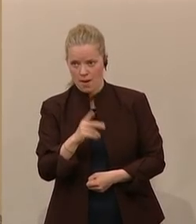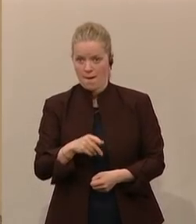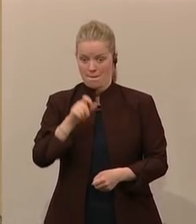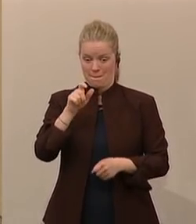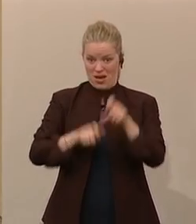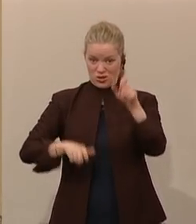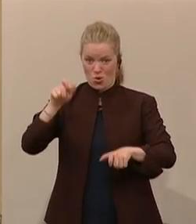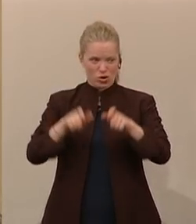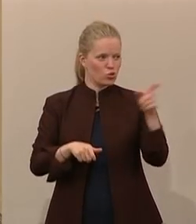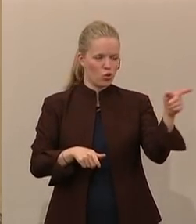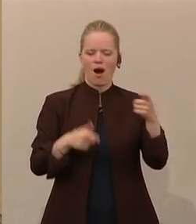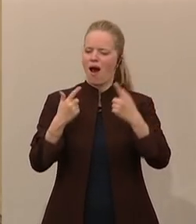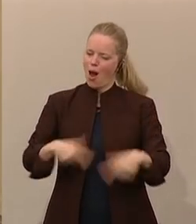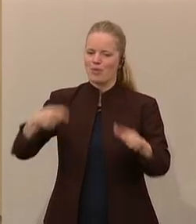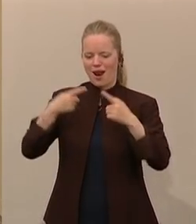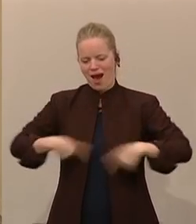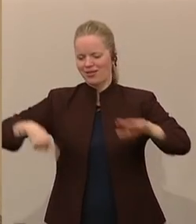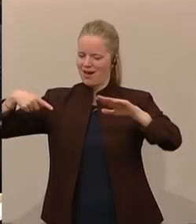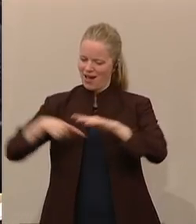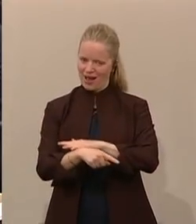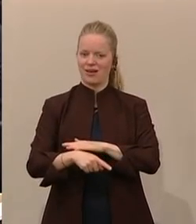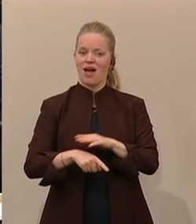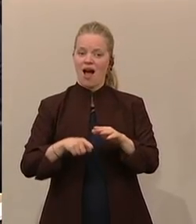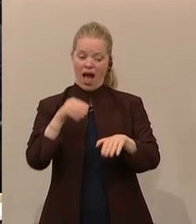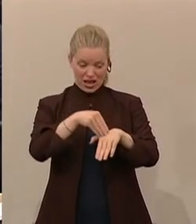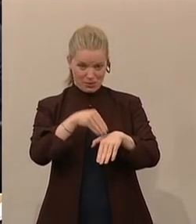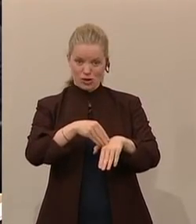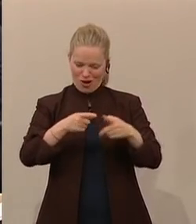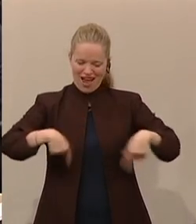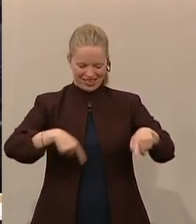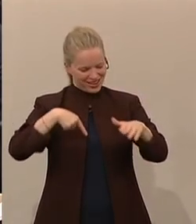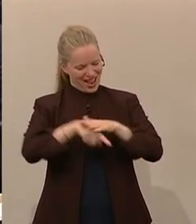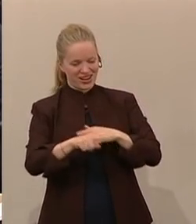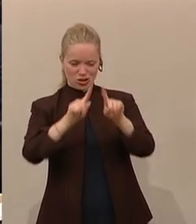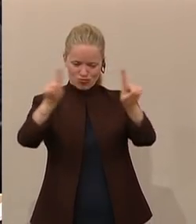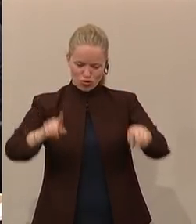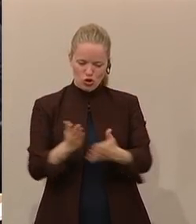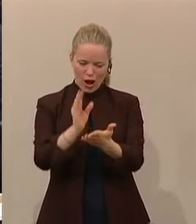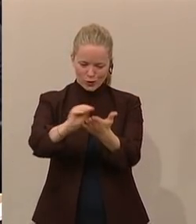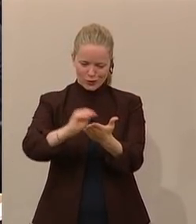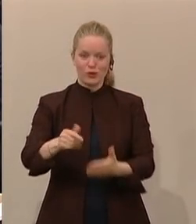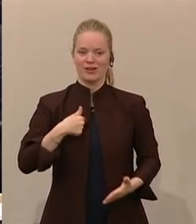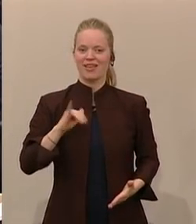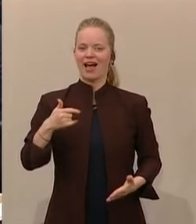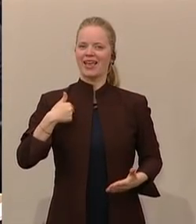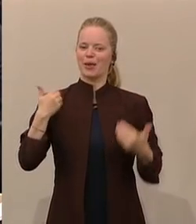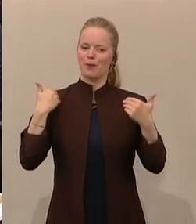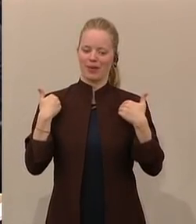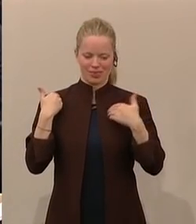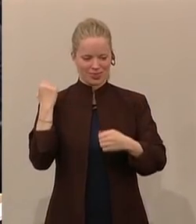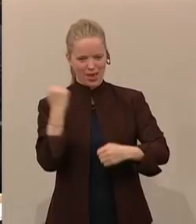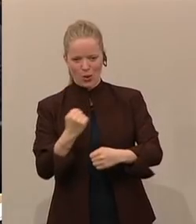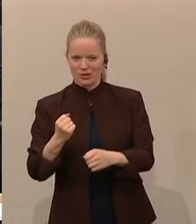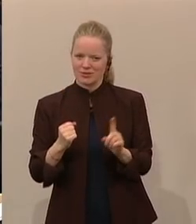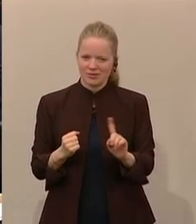haben und bei der Einreise ausgefüllt haben, ja, ich bin Terrorist? Man hat es deshalb gewusst, weil man eben